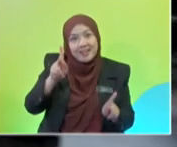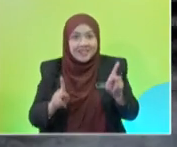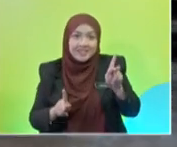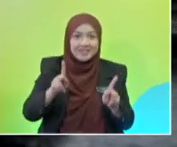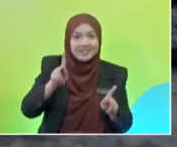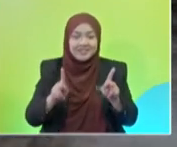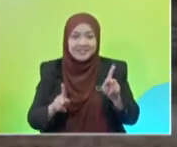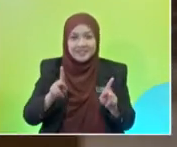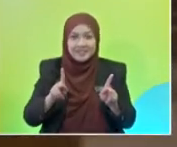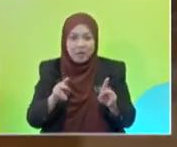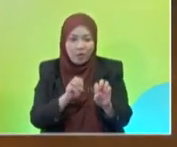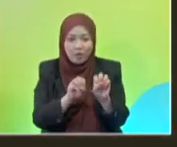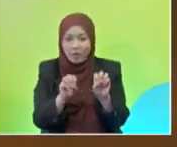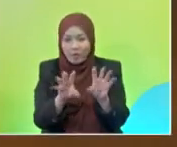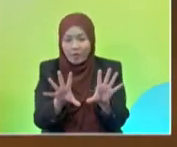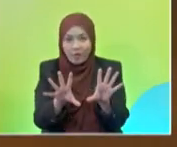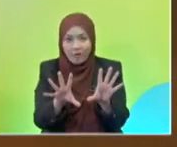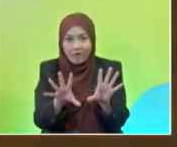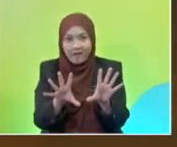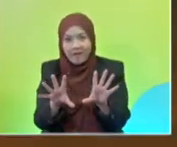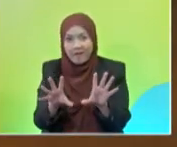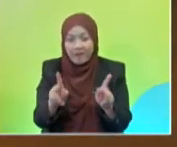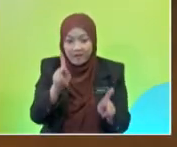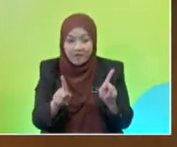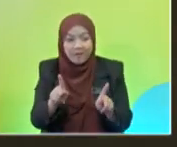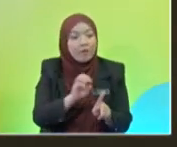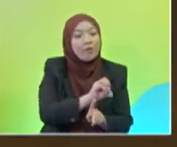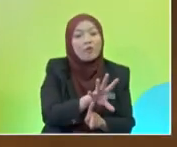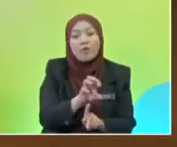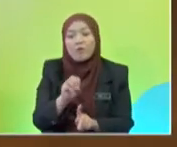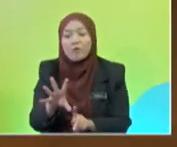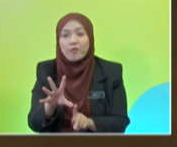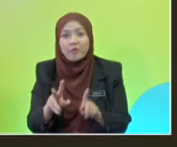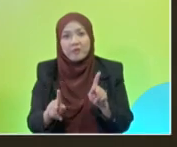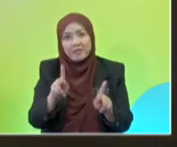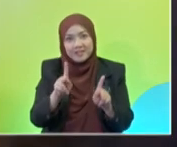murid akan dilihatkan Ayah kita atau pasang lampu betul